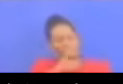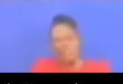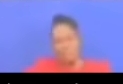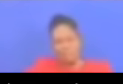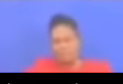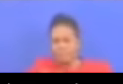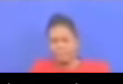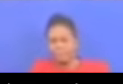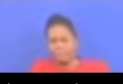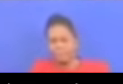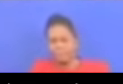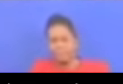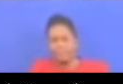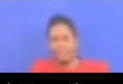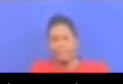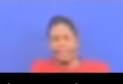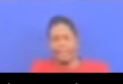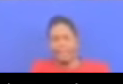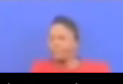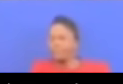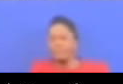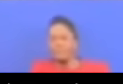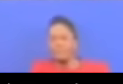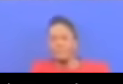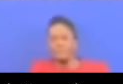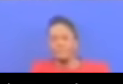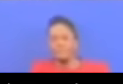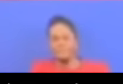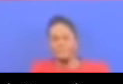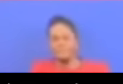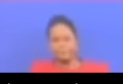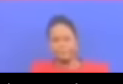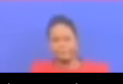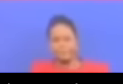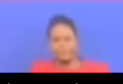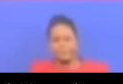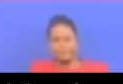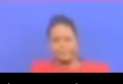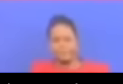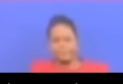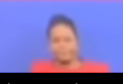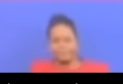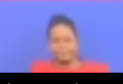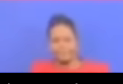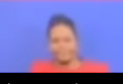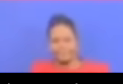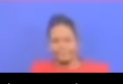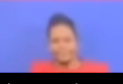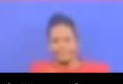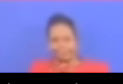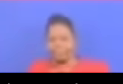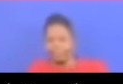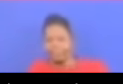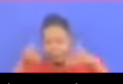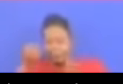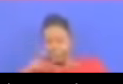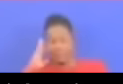na lilimuondoa marocha na hata wewe kama kamati kama bunge na serikali